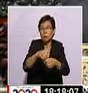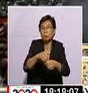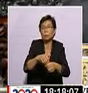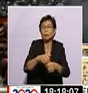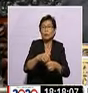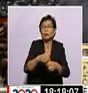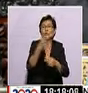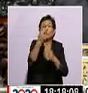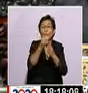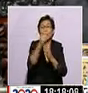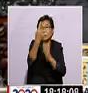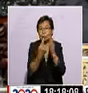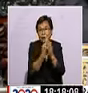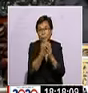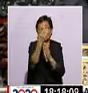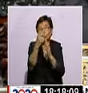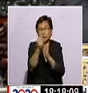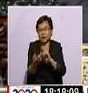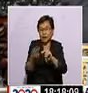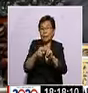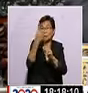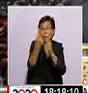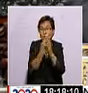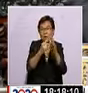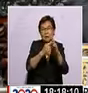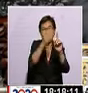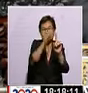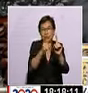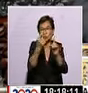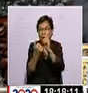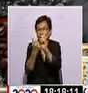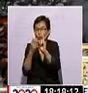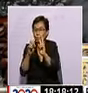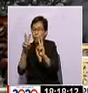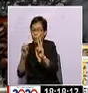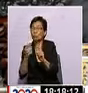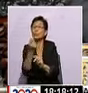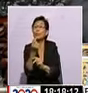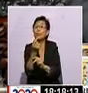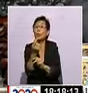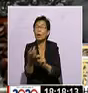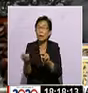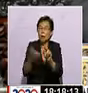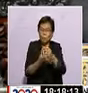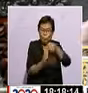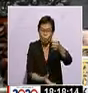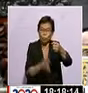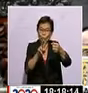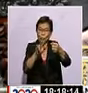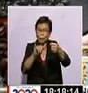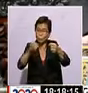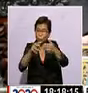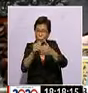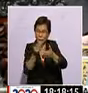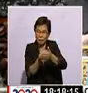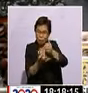allowance sebanyak RM2 sejam mulai 1 Januari 2020 dengan jumlah peruntukan tambahan sebanyak